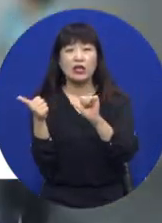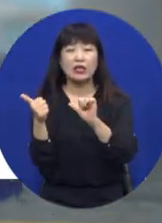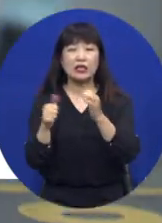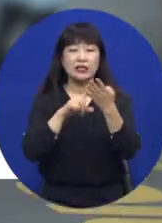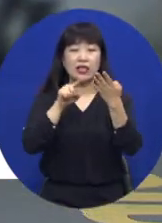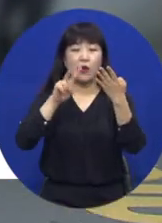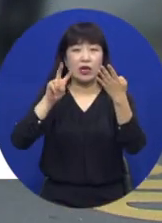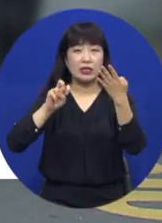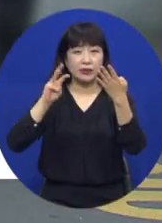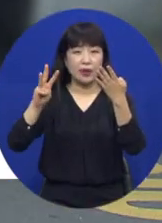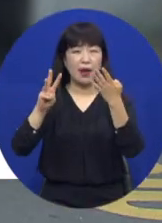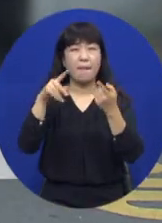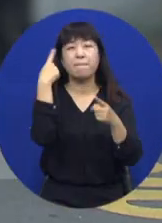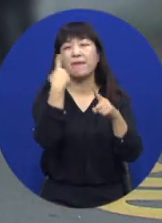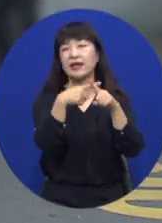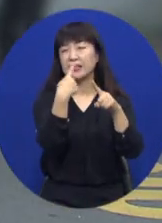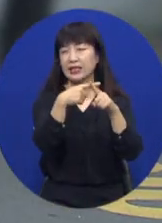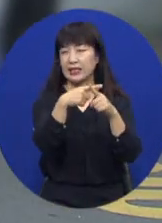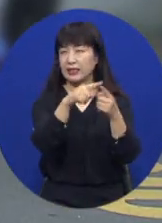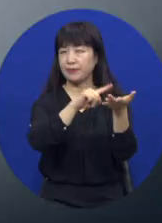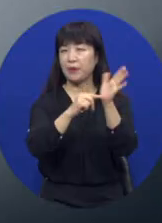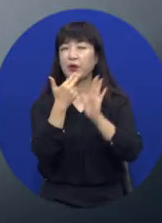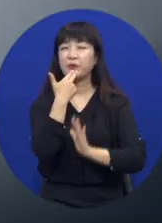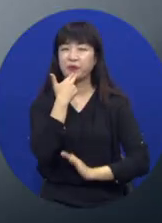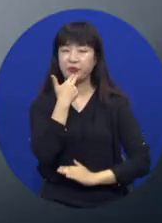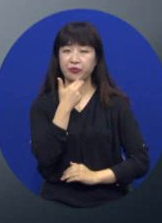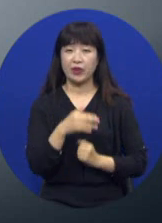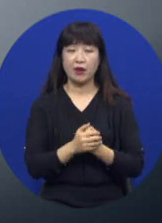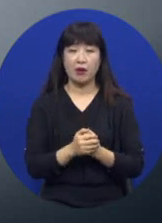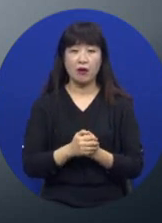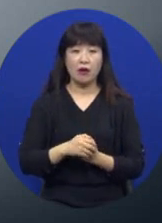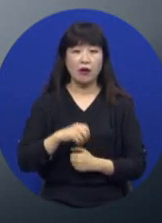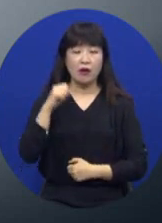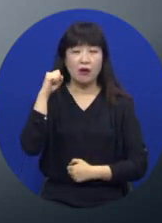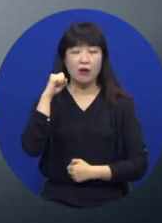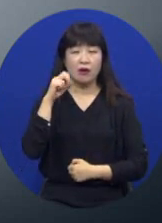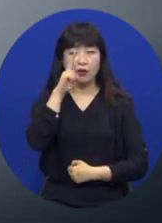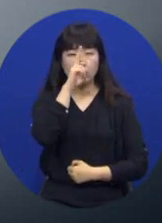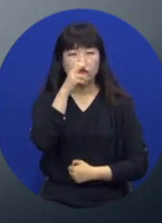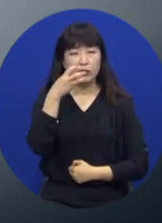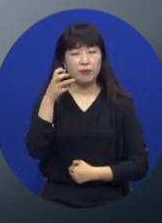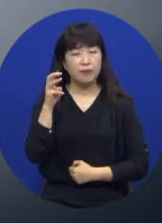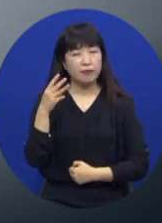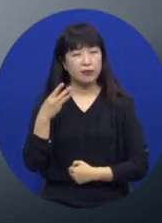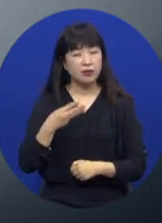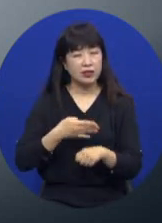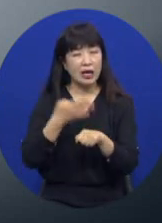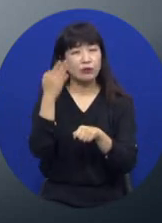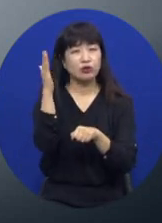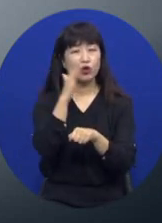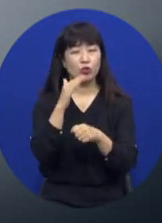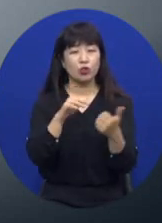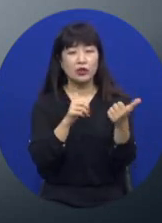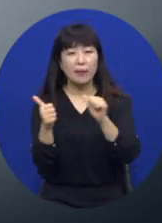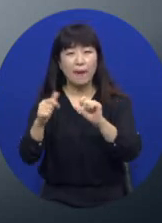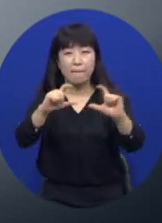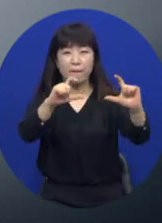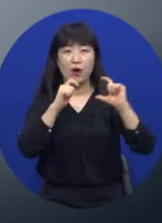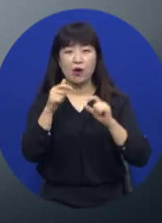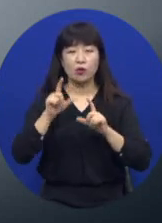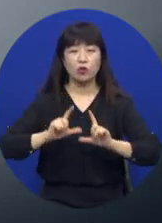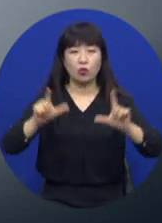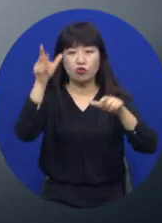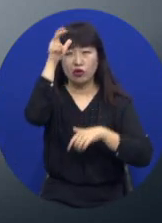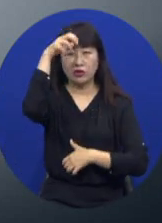23일에도 마찬가지였습니다 새벽 0시 자 분 사망 판정을 받자 제주 동부 경찰서 가